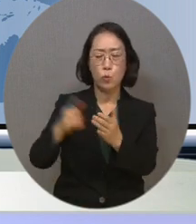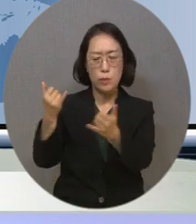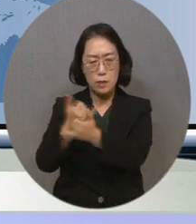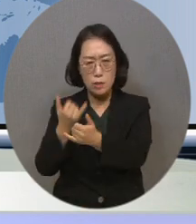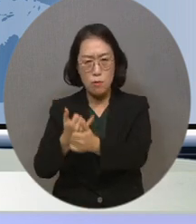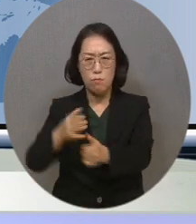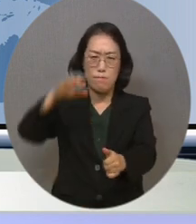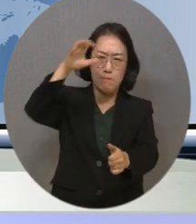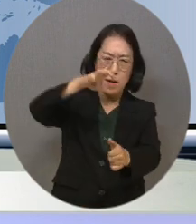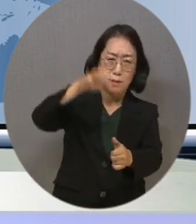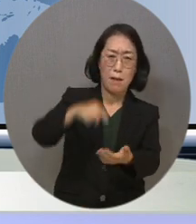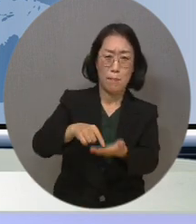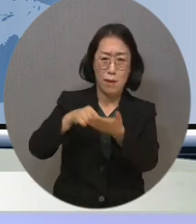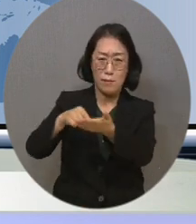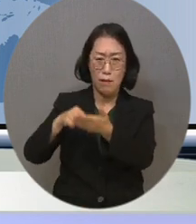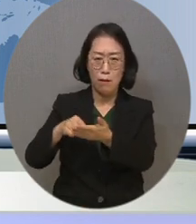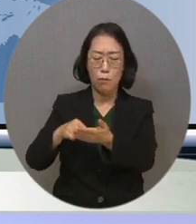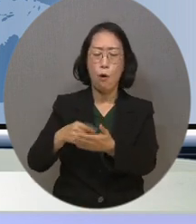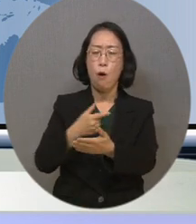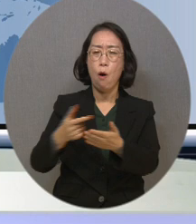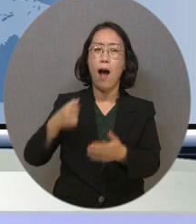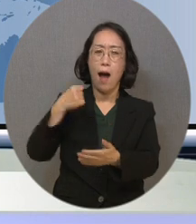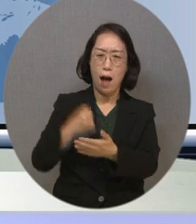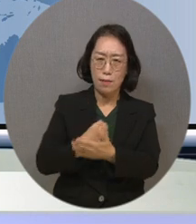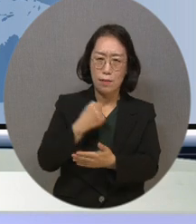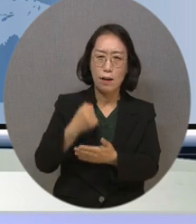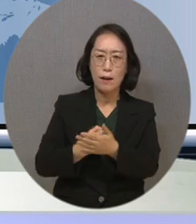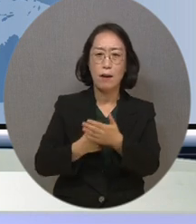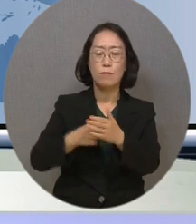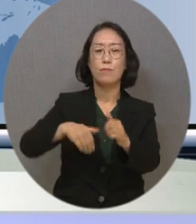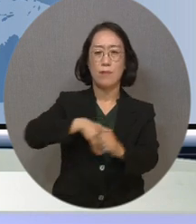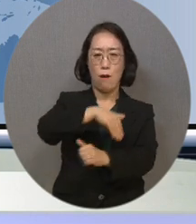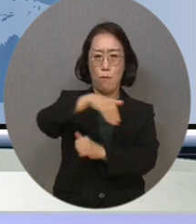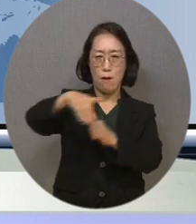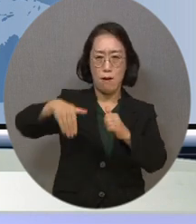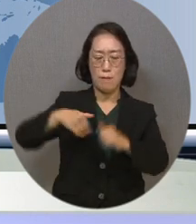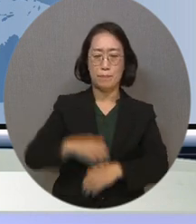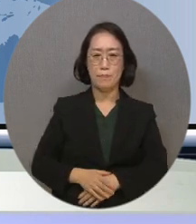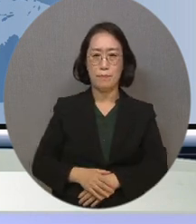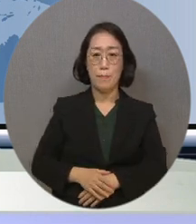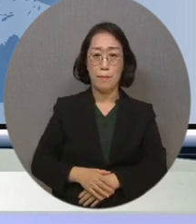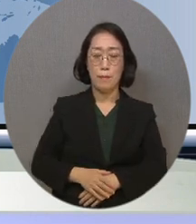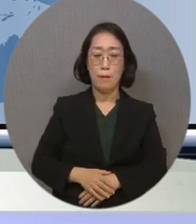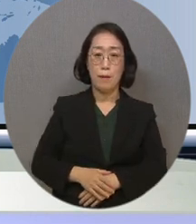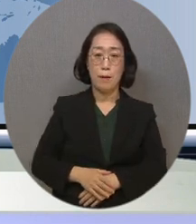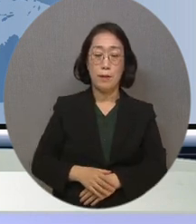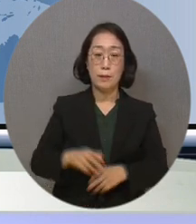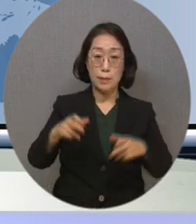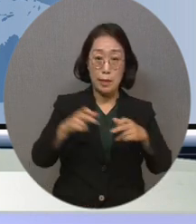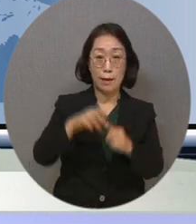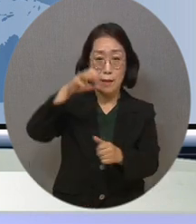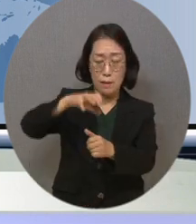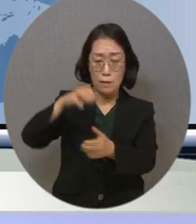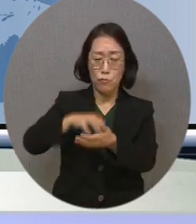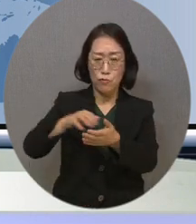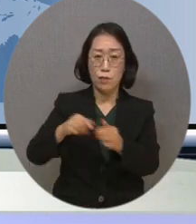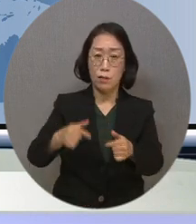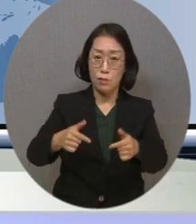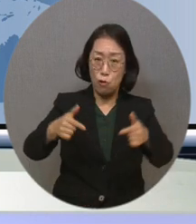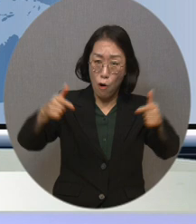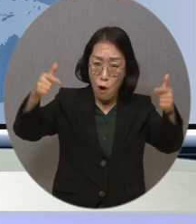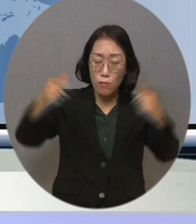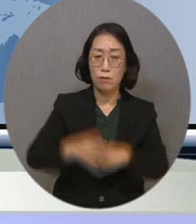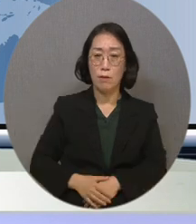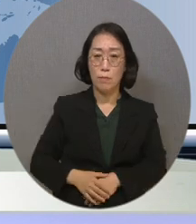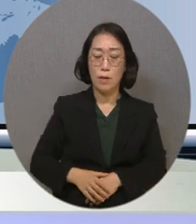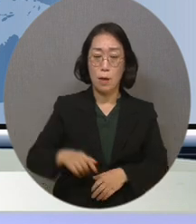의해 발생한 것이어서 더욱 안타까움의 목소리가 나오고 있는데요. 매년 장애인 학대 사례가 늘고 있는 만큼